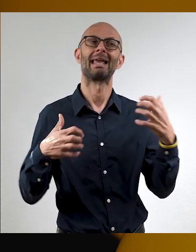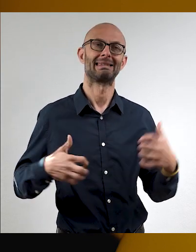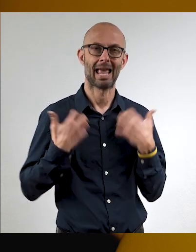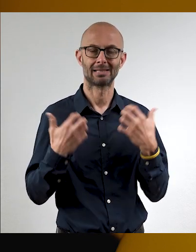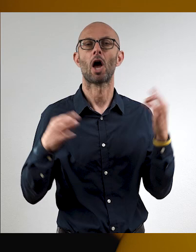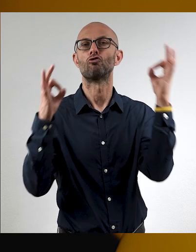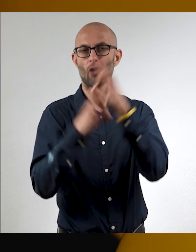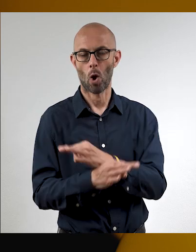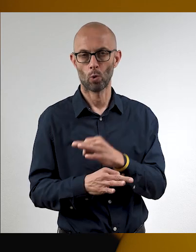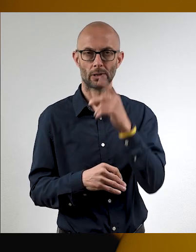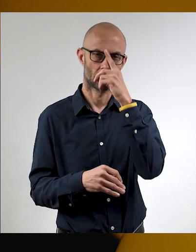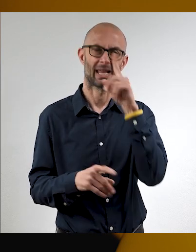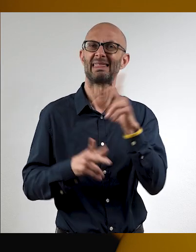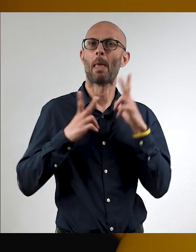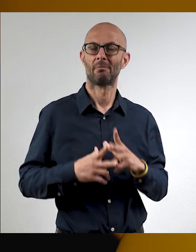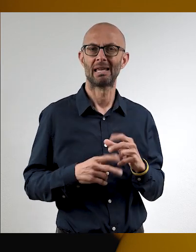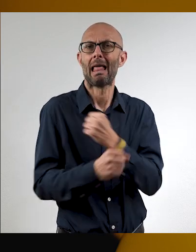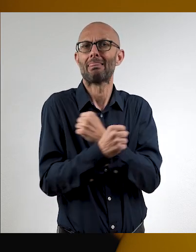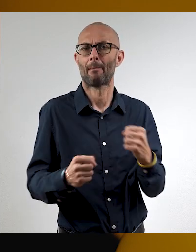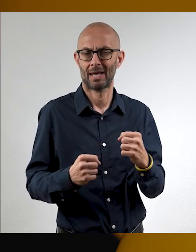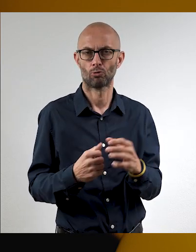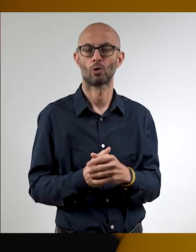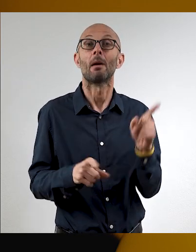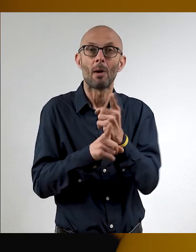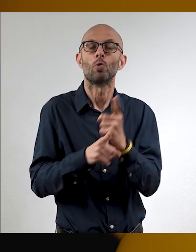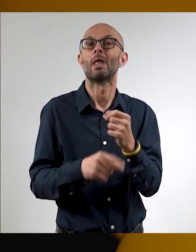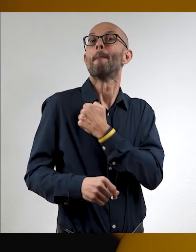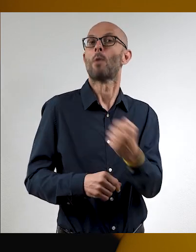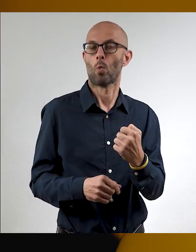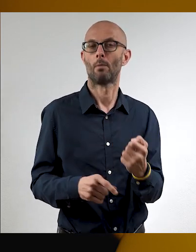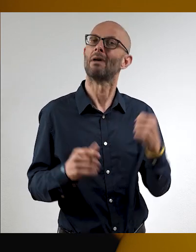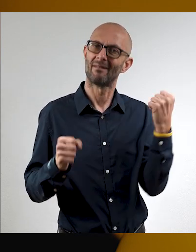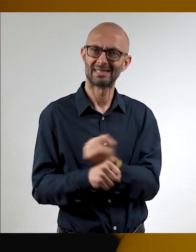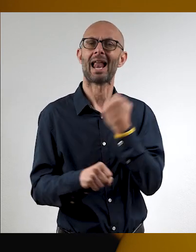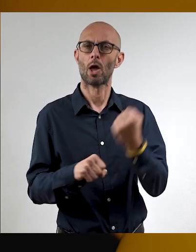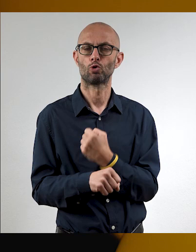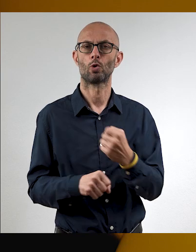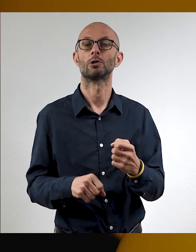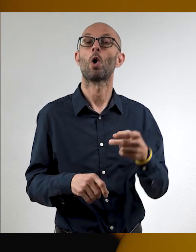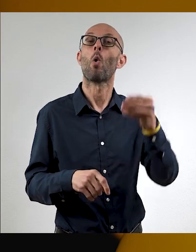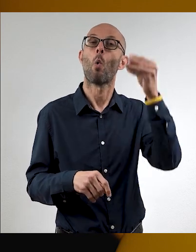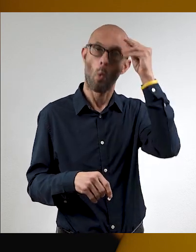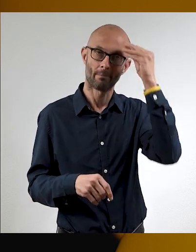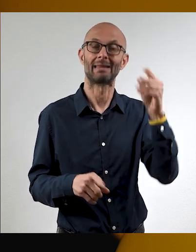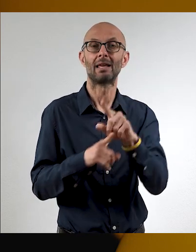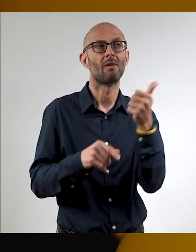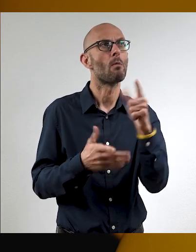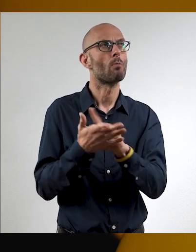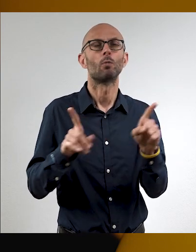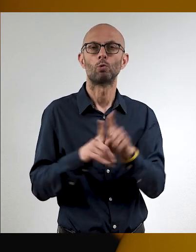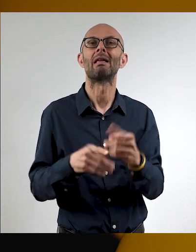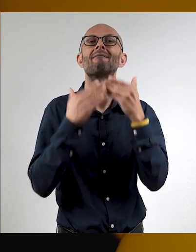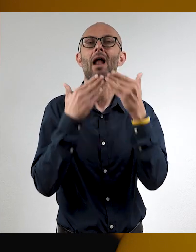jeza, žalost, nemir, napetost, pa tudi pogum, ustrajnost, upanje in v enem obdobju